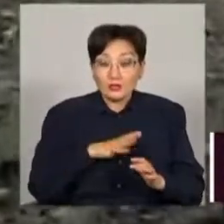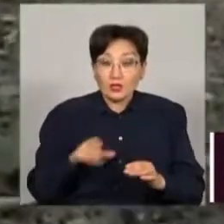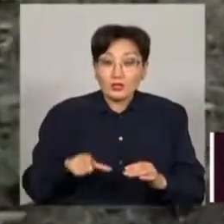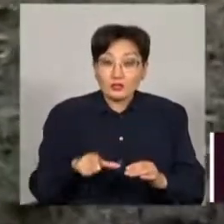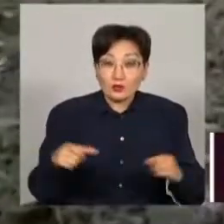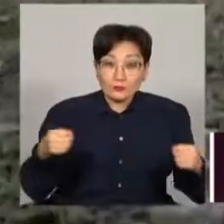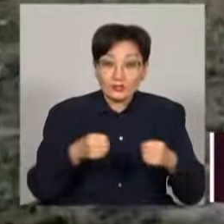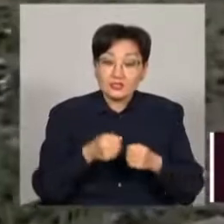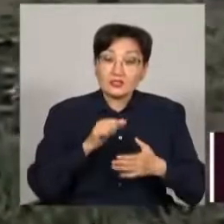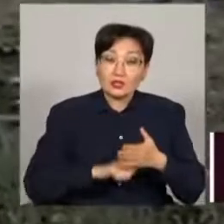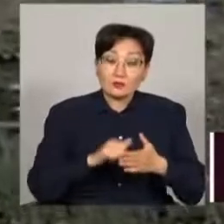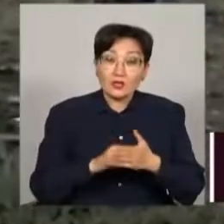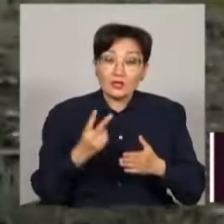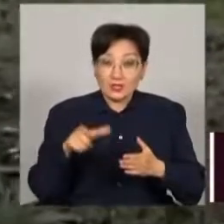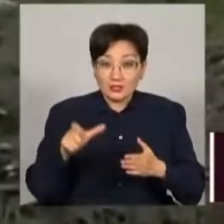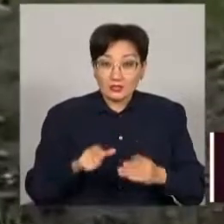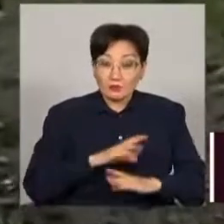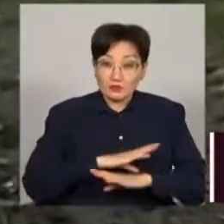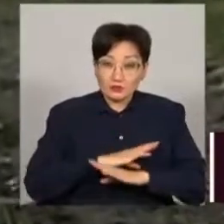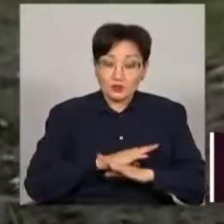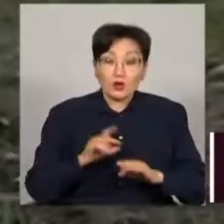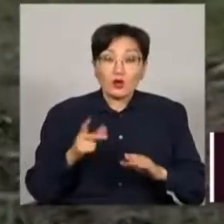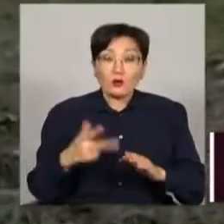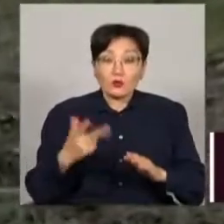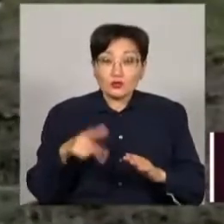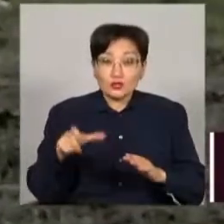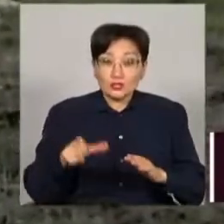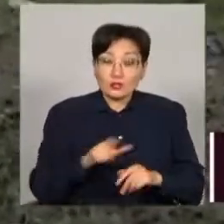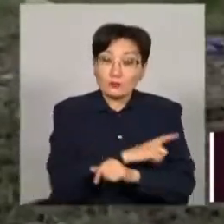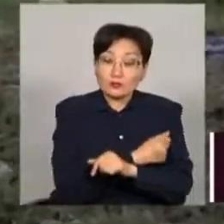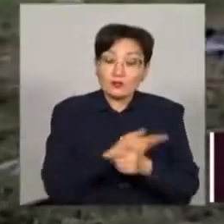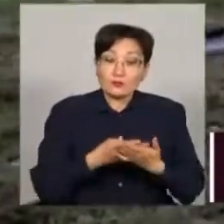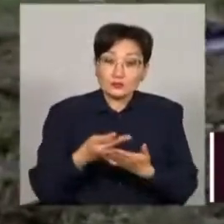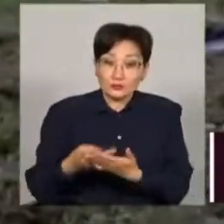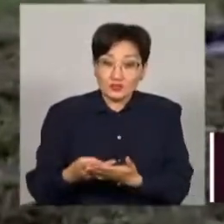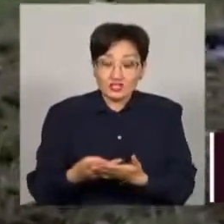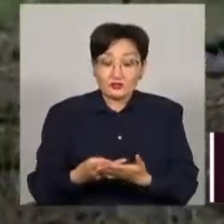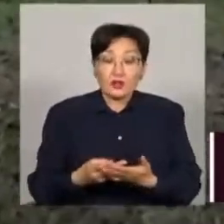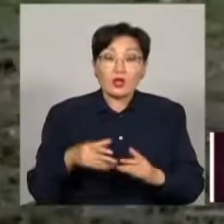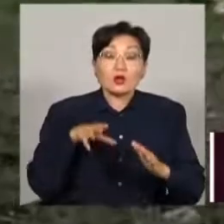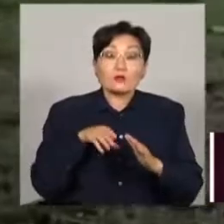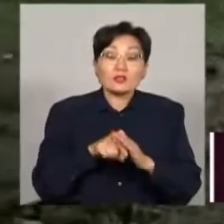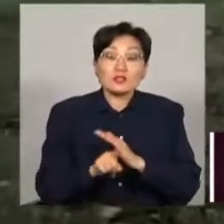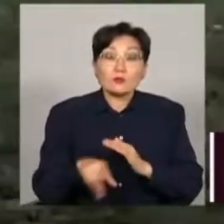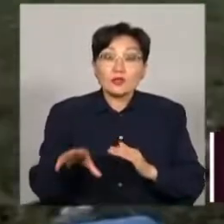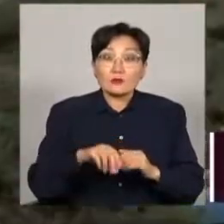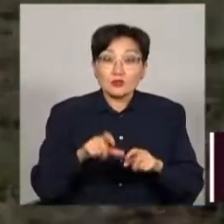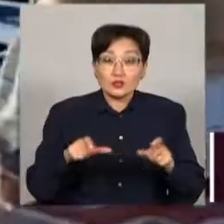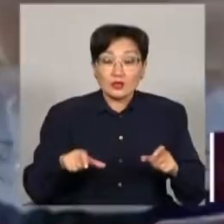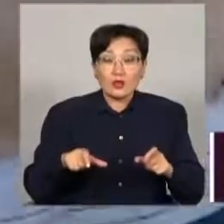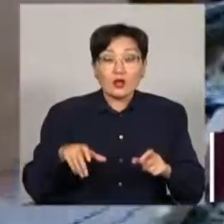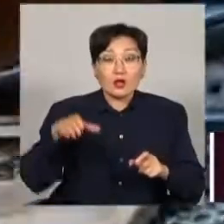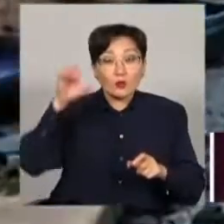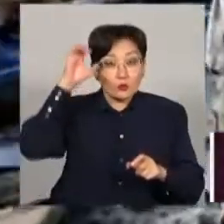көлік оқиғасының салдарынан 2 адам қаза тауып, 33 жолаушы ауруханаға жеткізілген. Көлік ішінде болғандардың бәрі Өзбекстан